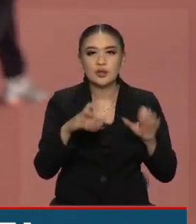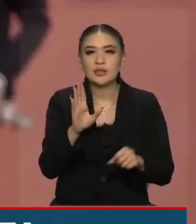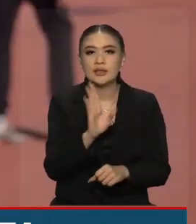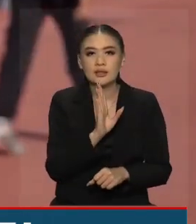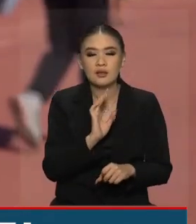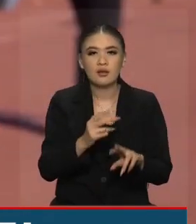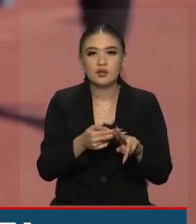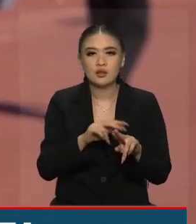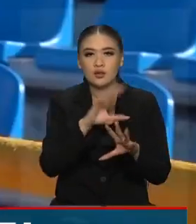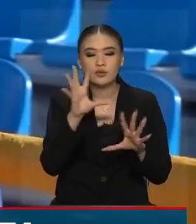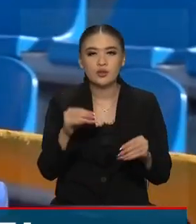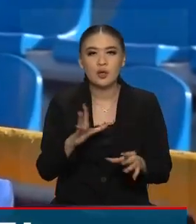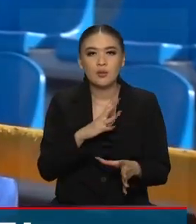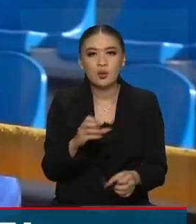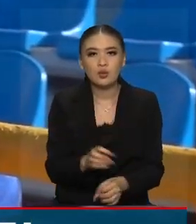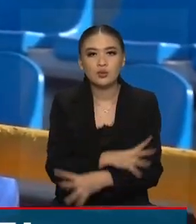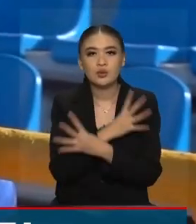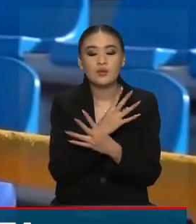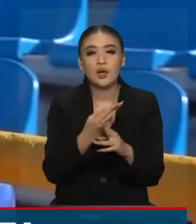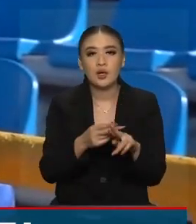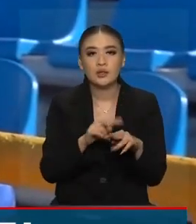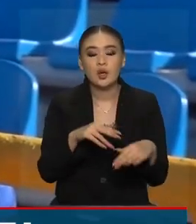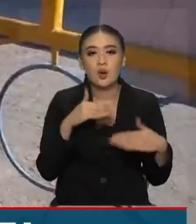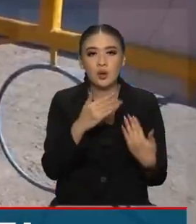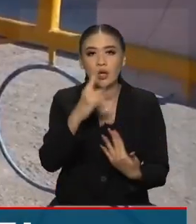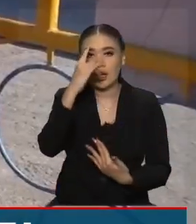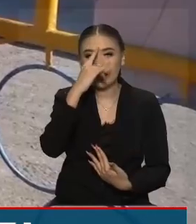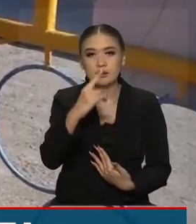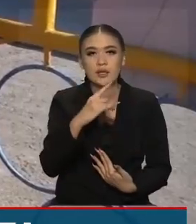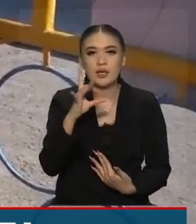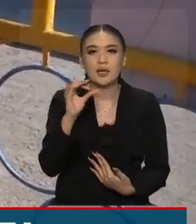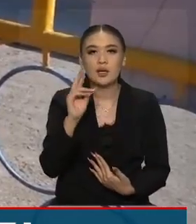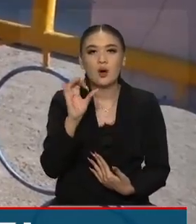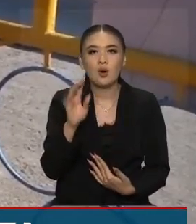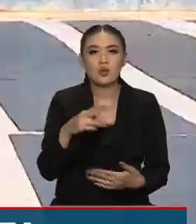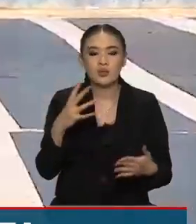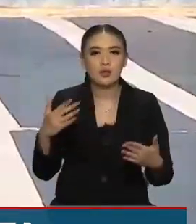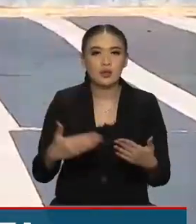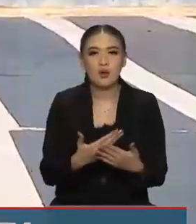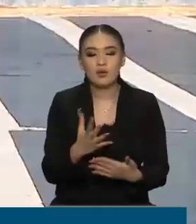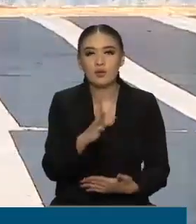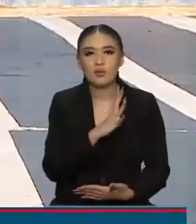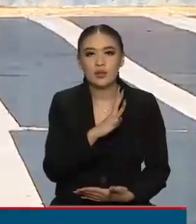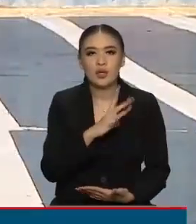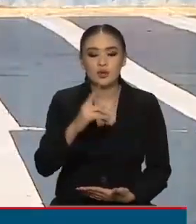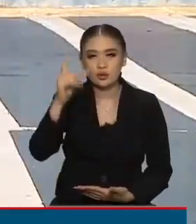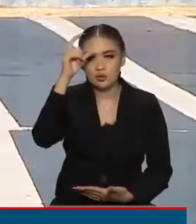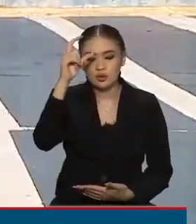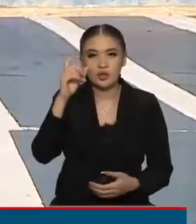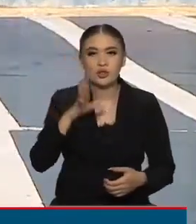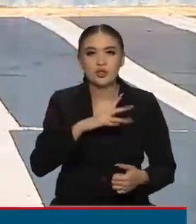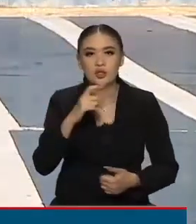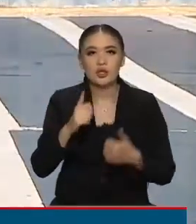қызының қимылына бәрі қайран қалған. Осылайша ол қазақстандық рекордты жаңартқан. Түркияда өткен жарыста